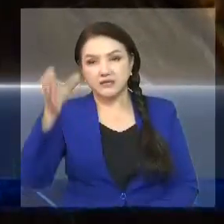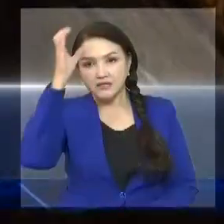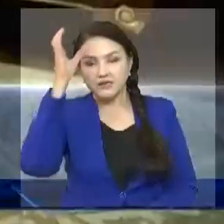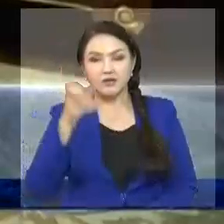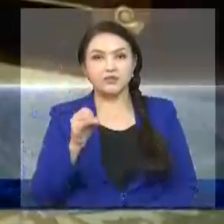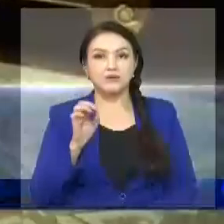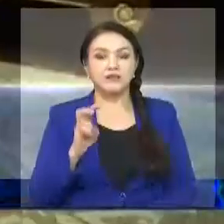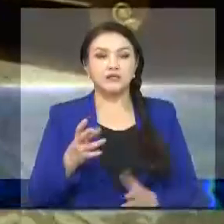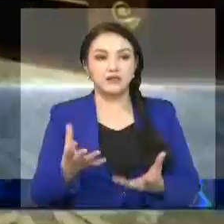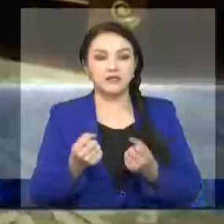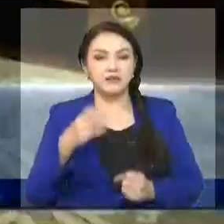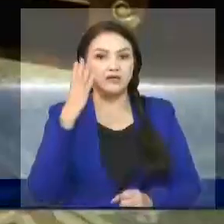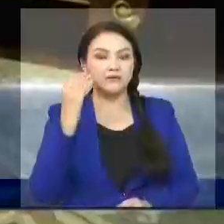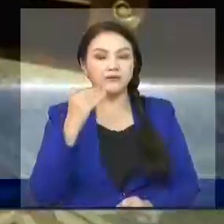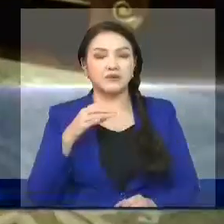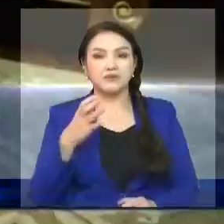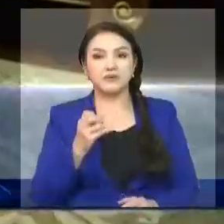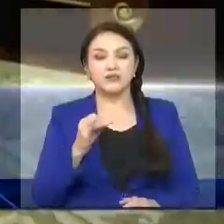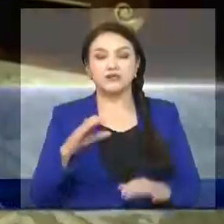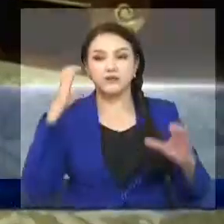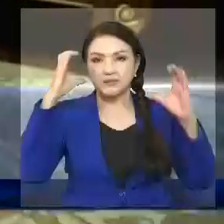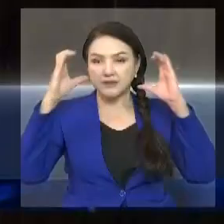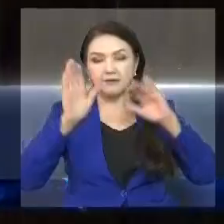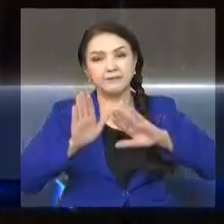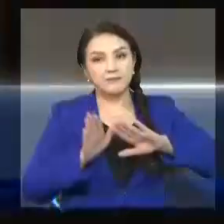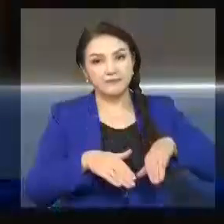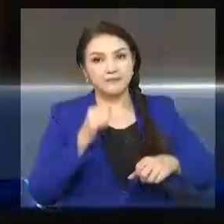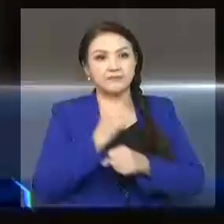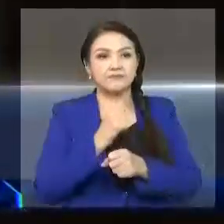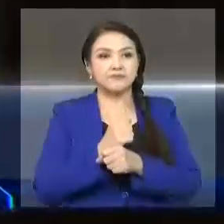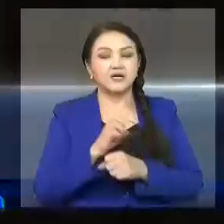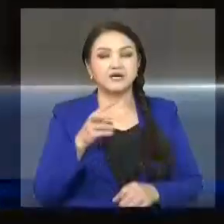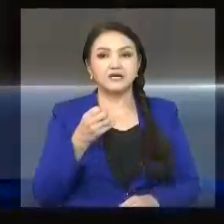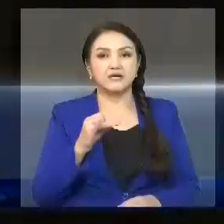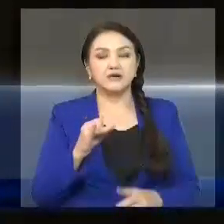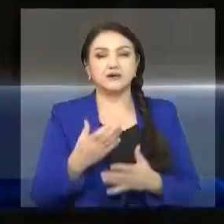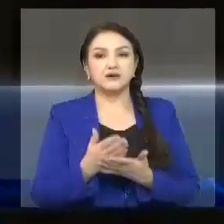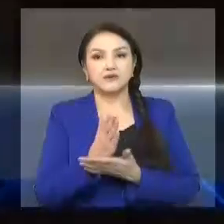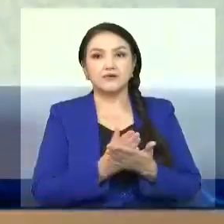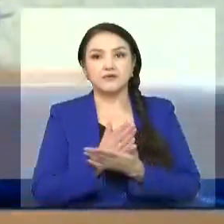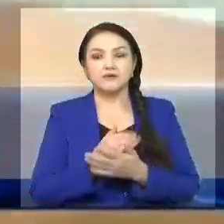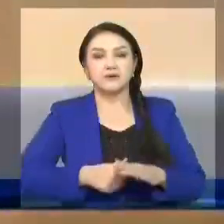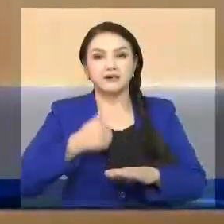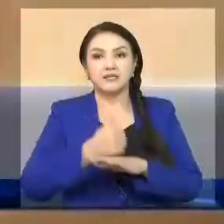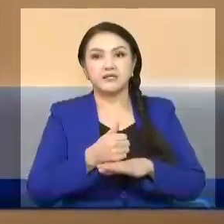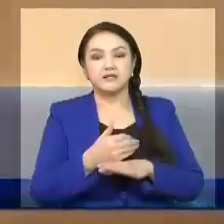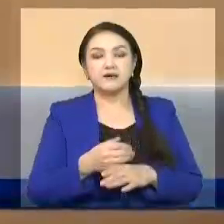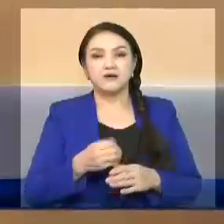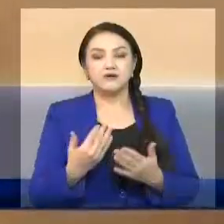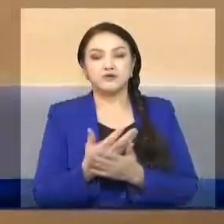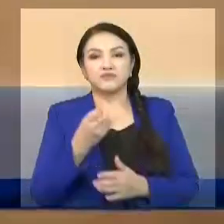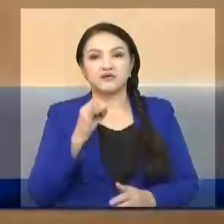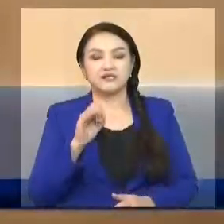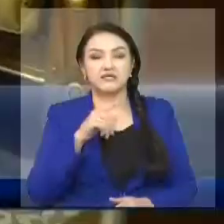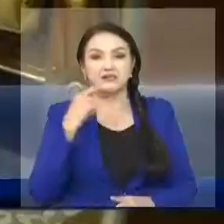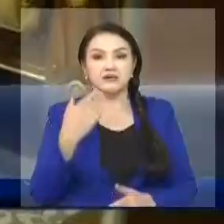султан Курманалин получил в Алматинском зооветеринарном институте. После чего была работа в Магажановском совхозе, служба главным зоотехником Новороссийского района и